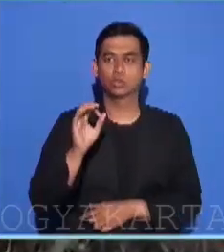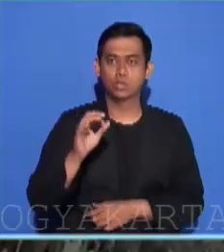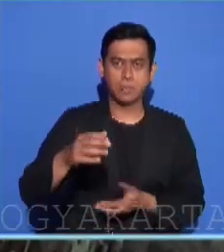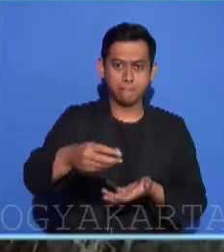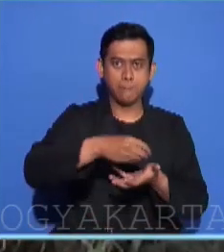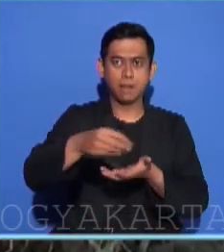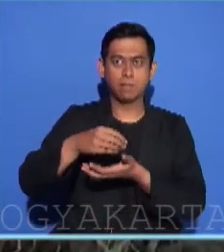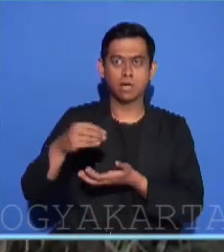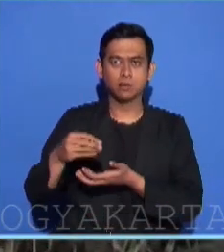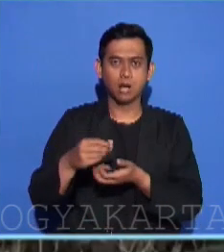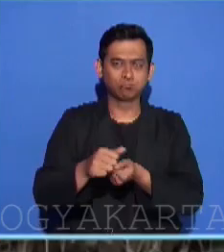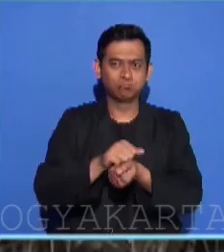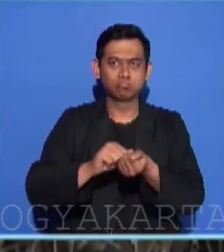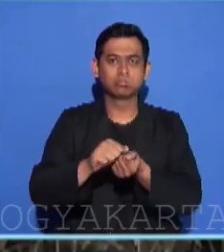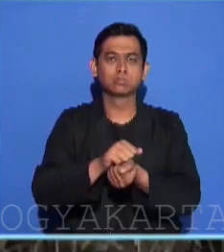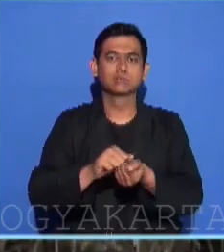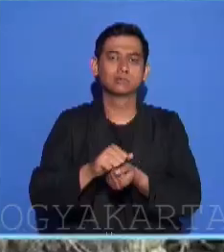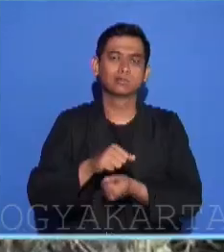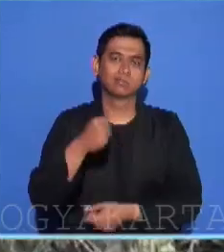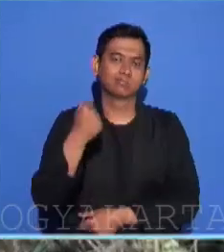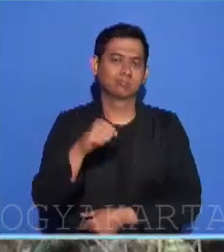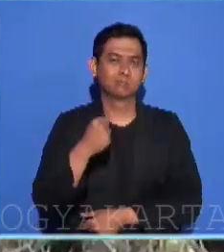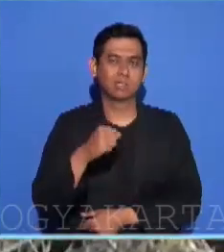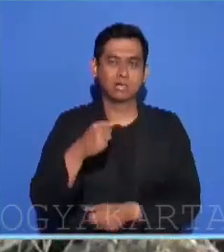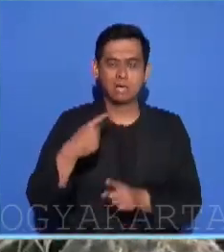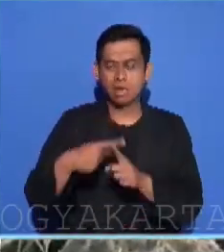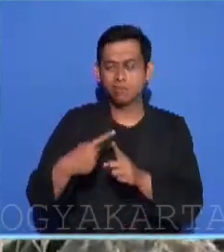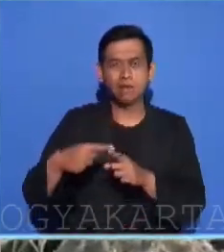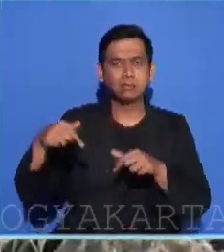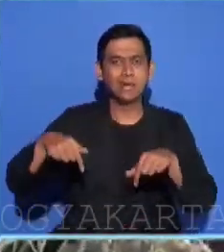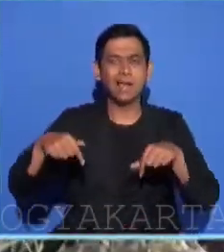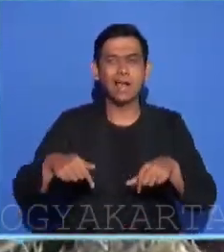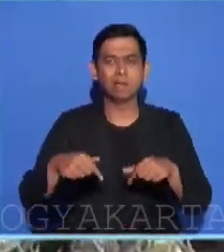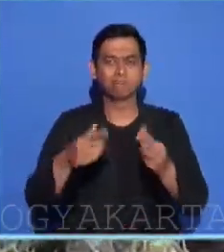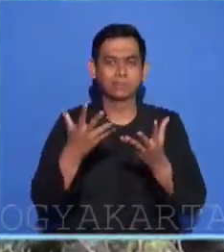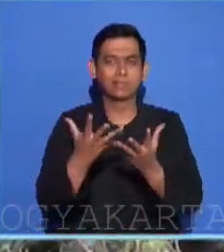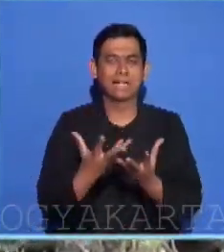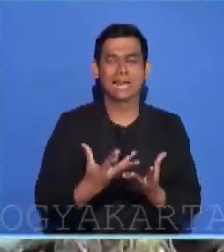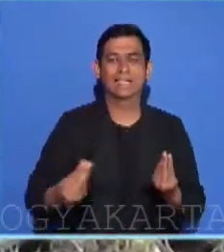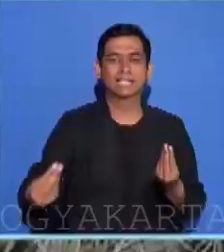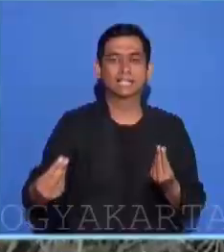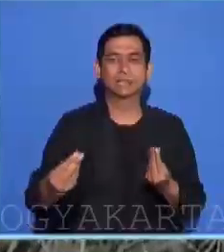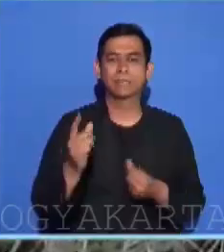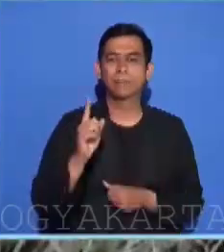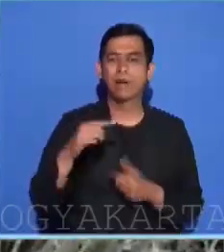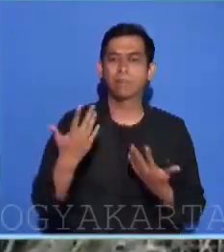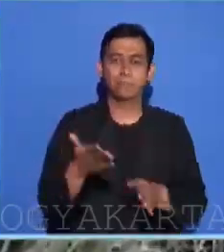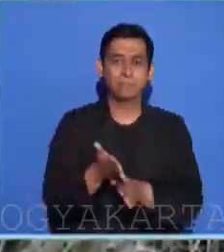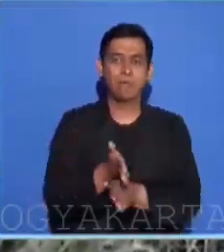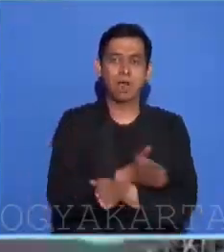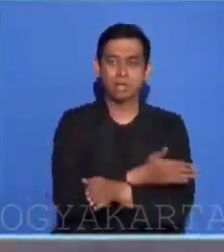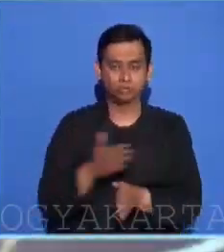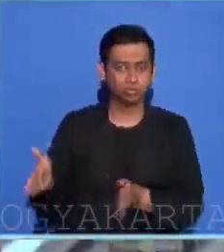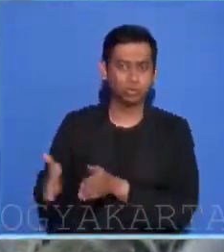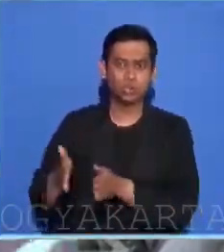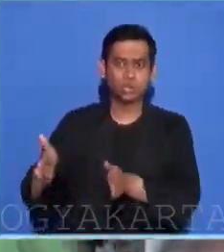baru kali ini dirinya mengalami gagal panen pada musim kemarau kemarau tahun-tahun sebelumnya air irigasi masih bisa menjangkau